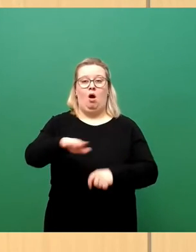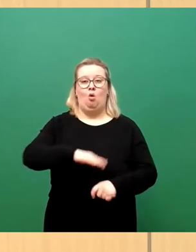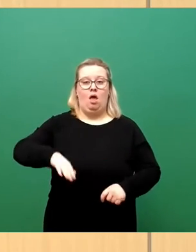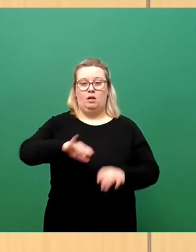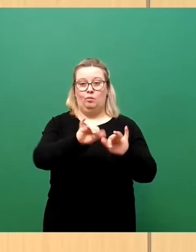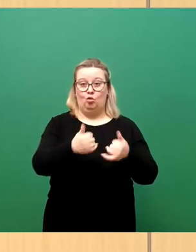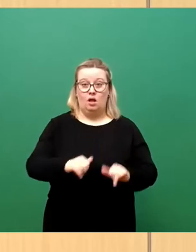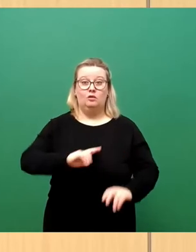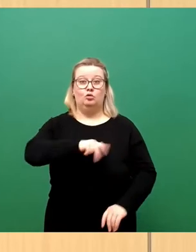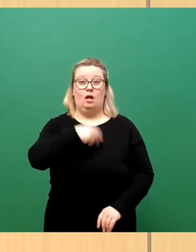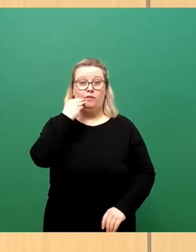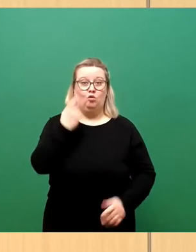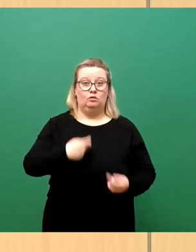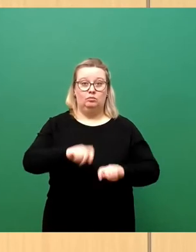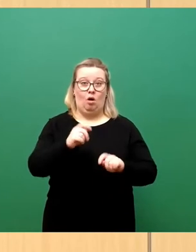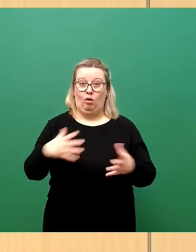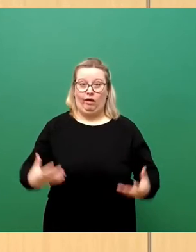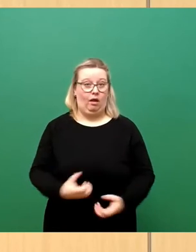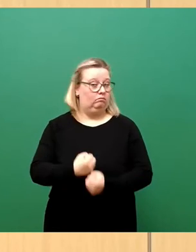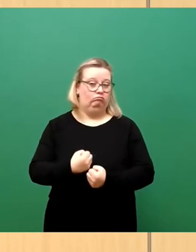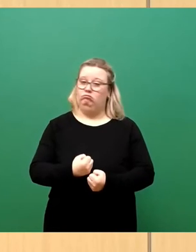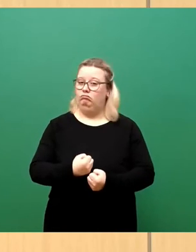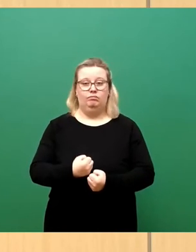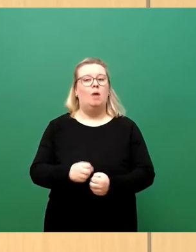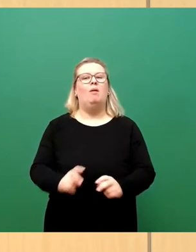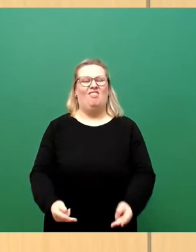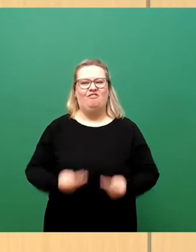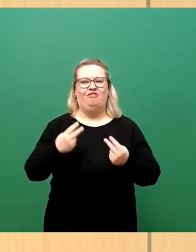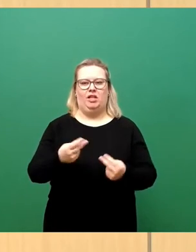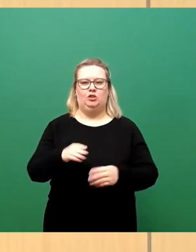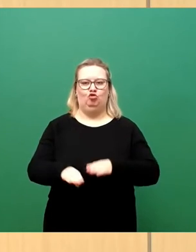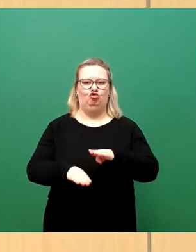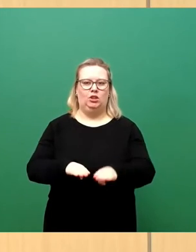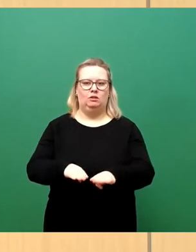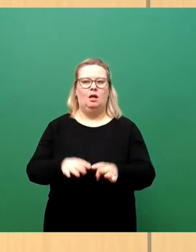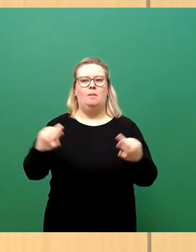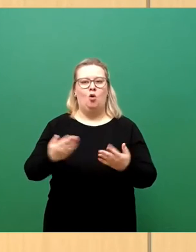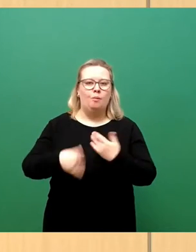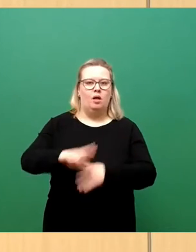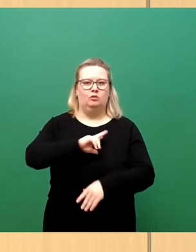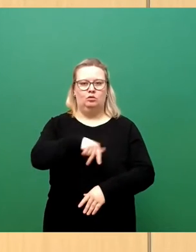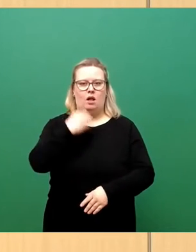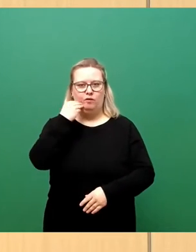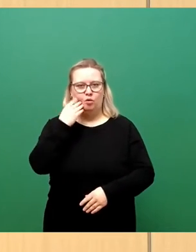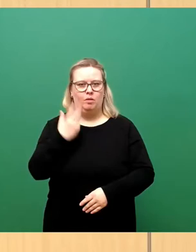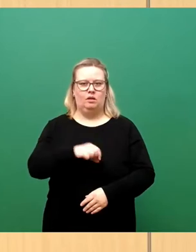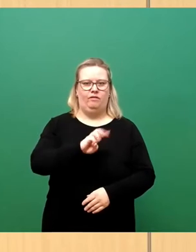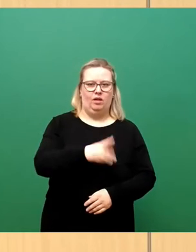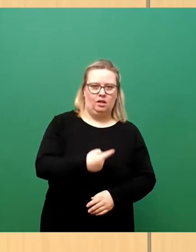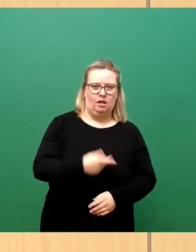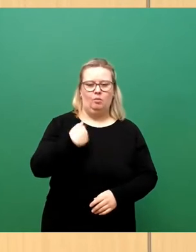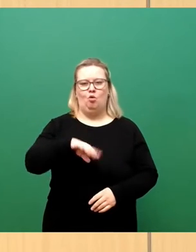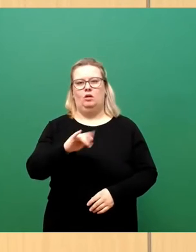den sozialen Wohnungsbau in Dresden. Er ist aber ein wichtiger Baustein. Wir brauchen mehr Sozialwohnungen bei der WED. Ankauf Vonovia